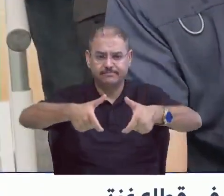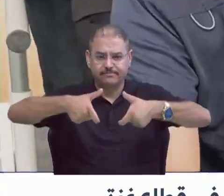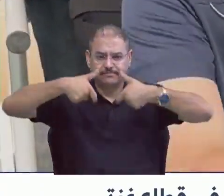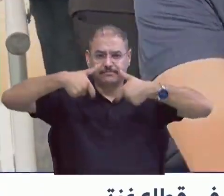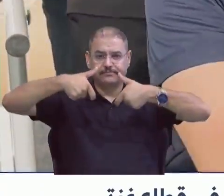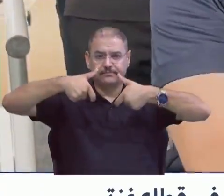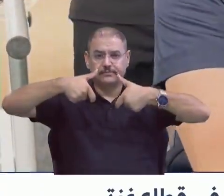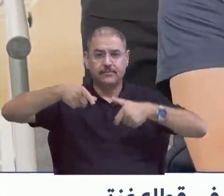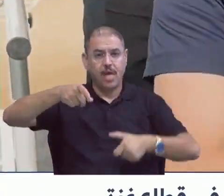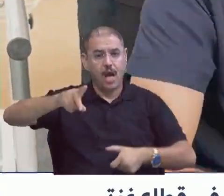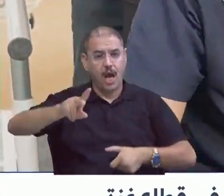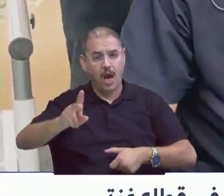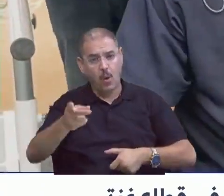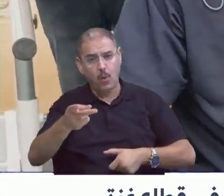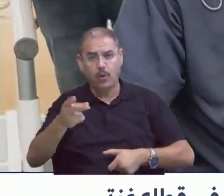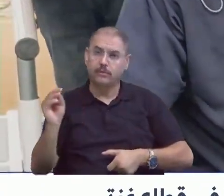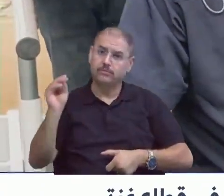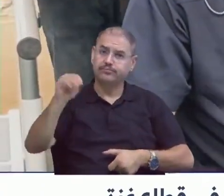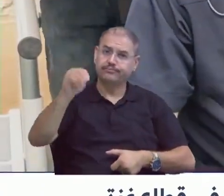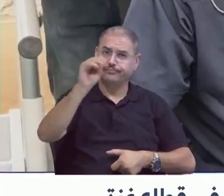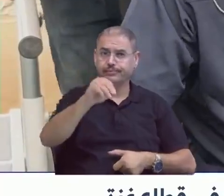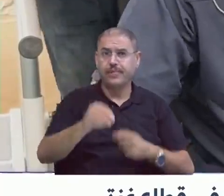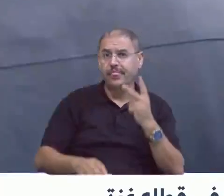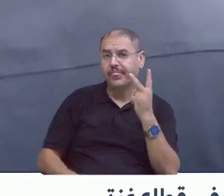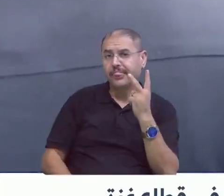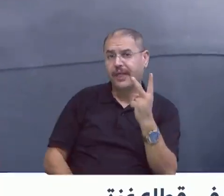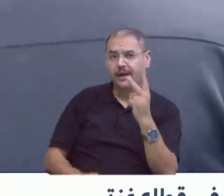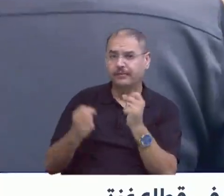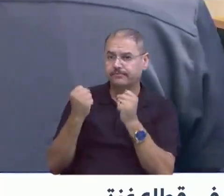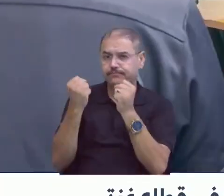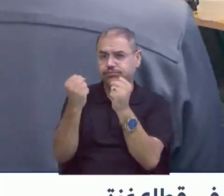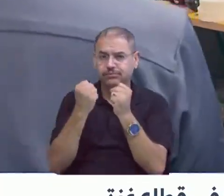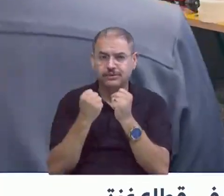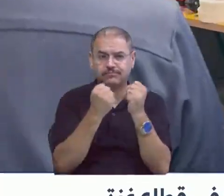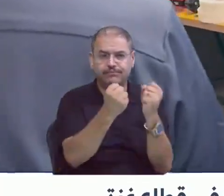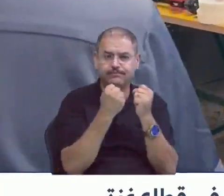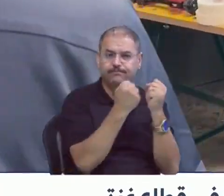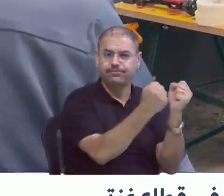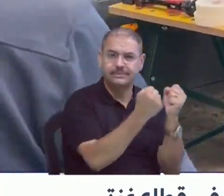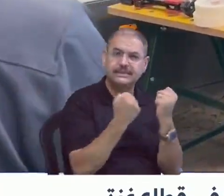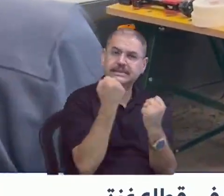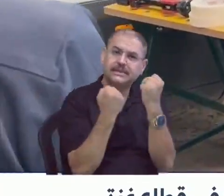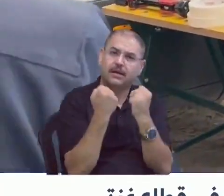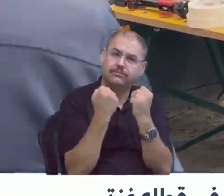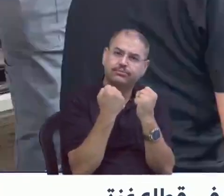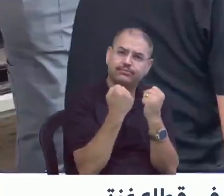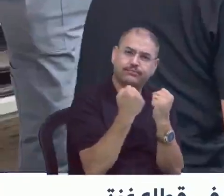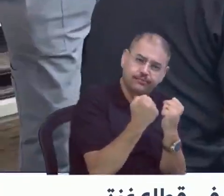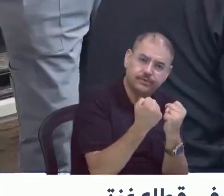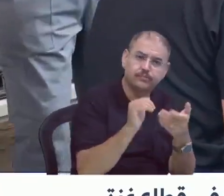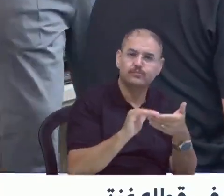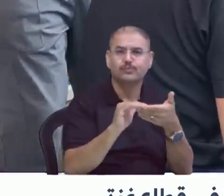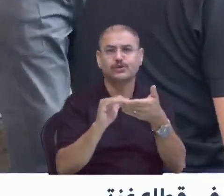عيادتين متنقلتين أرسلتهما القوات المسلحة لتركيب الأطراف الاصطناعية الجديدة بواسطة